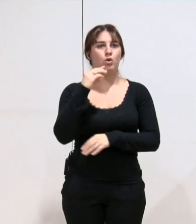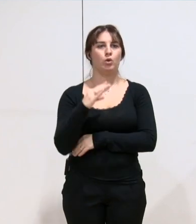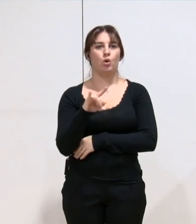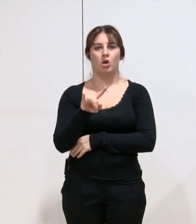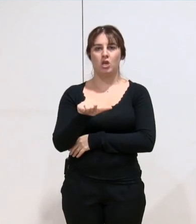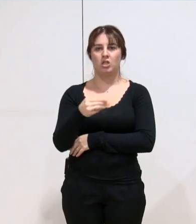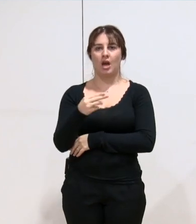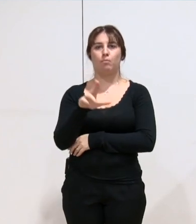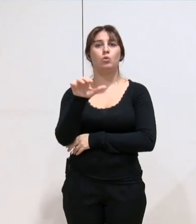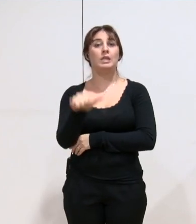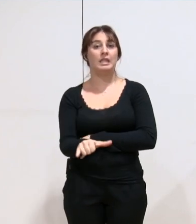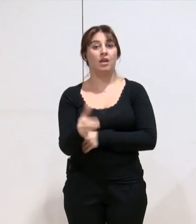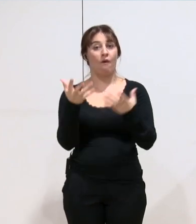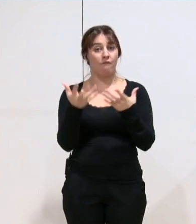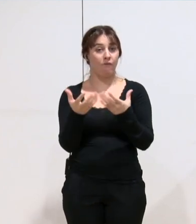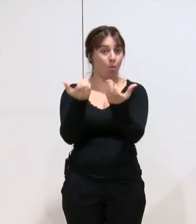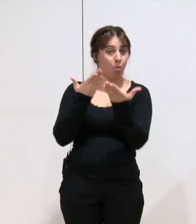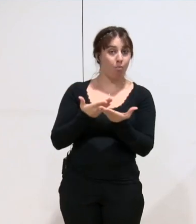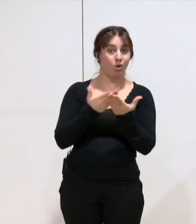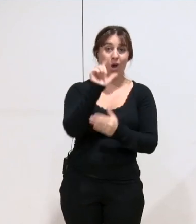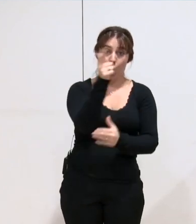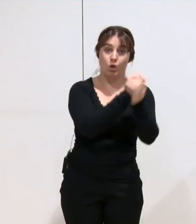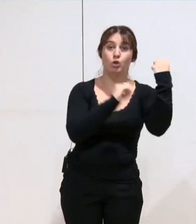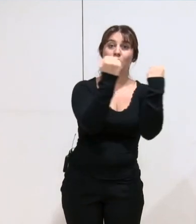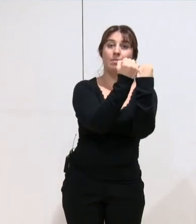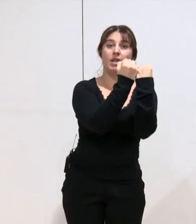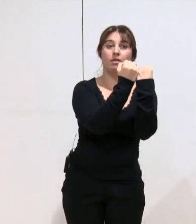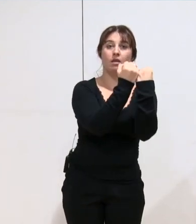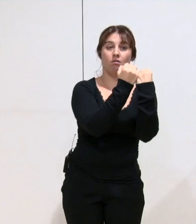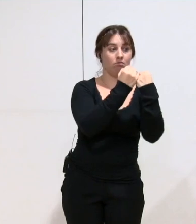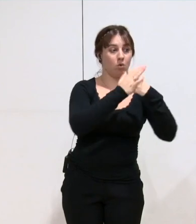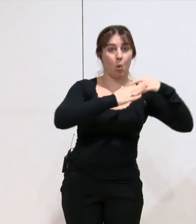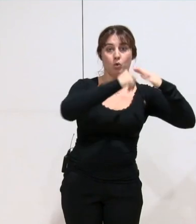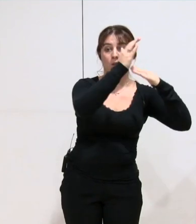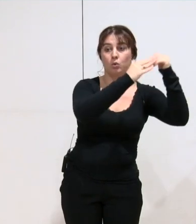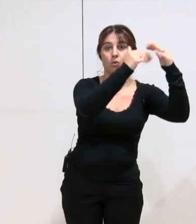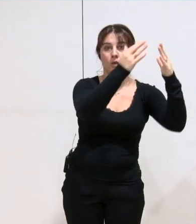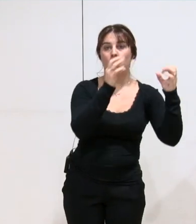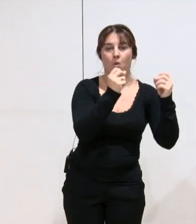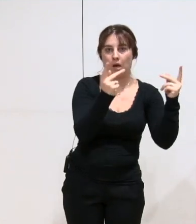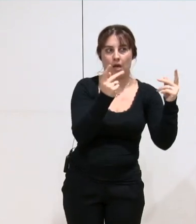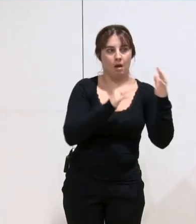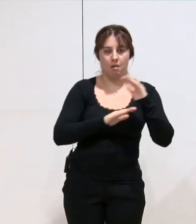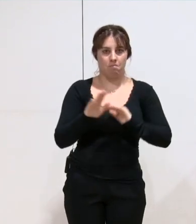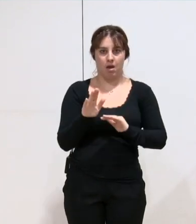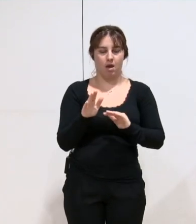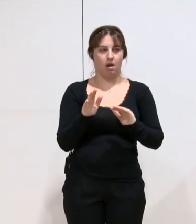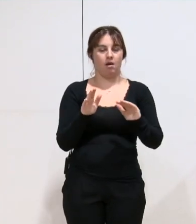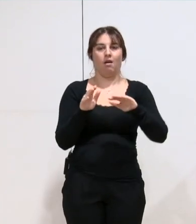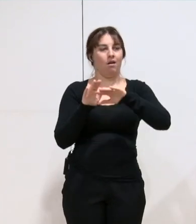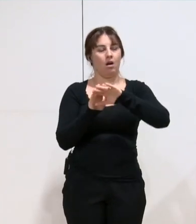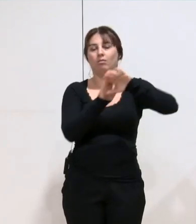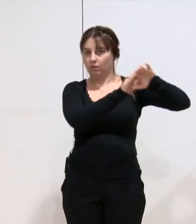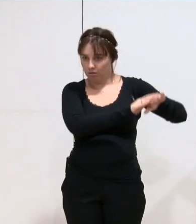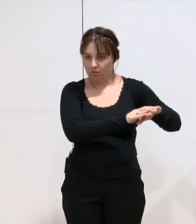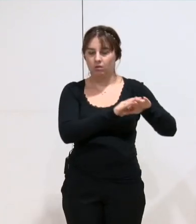proposait, effectivement, de construire un deuxième stade. Mais au-delà de cela, et au-delà de